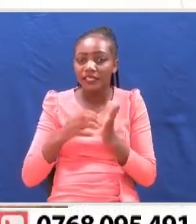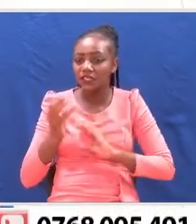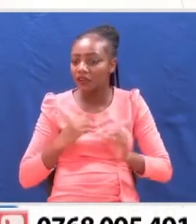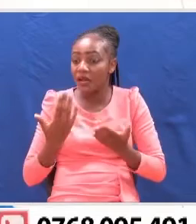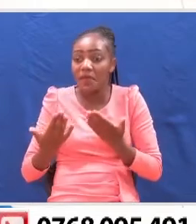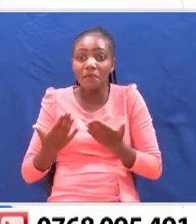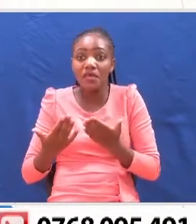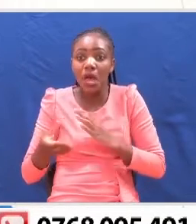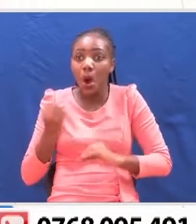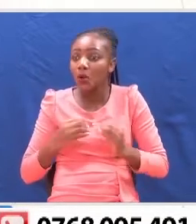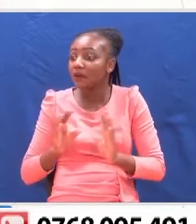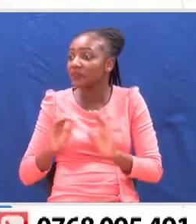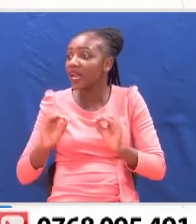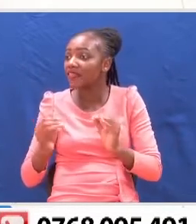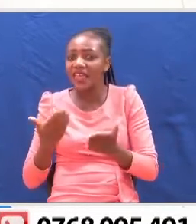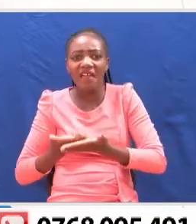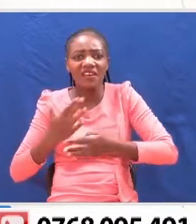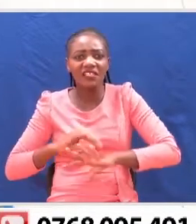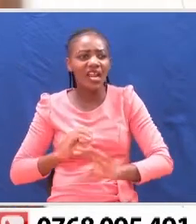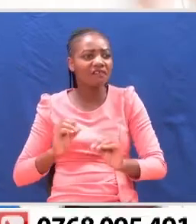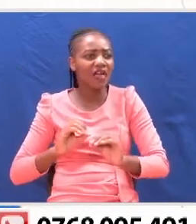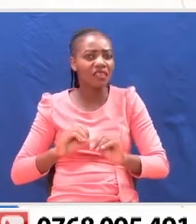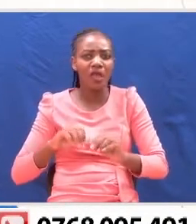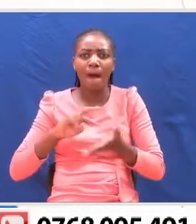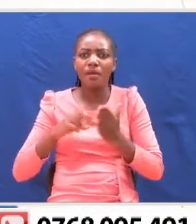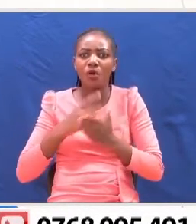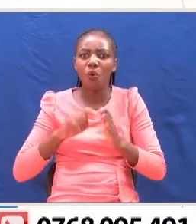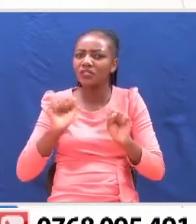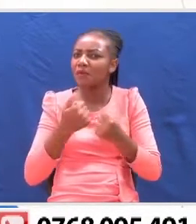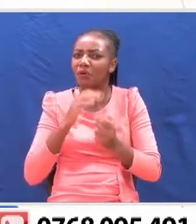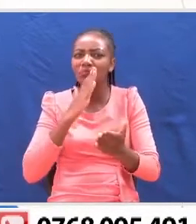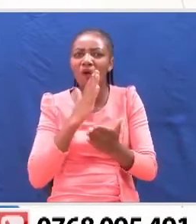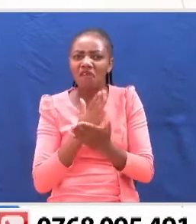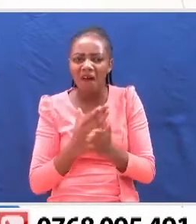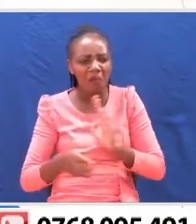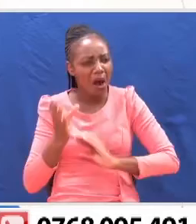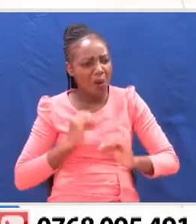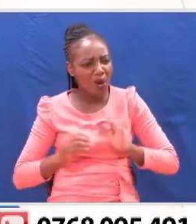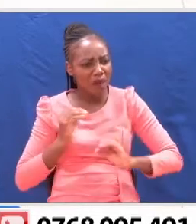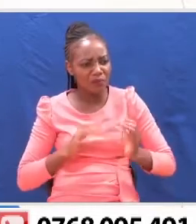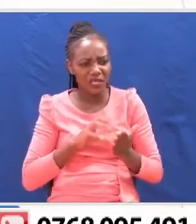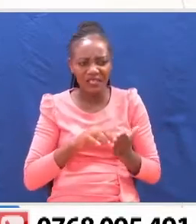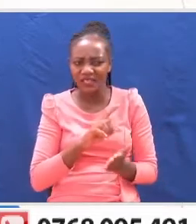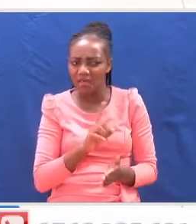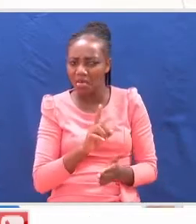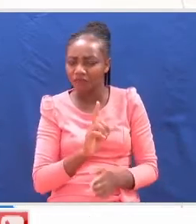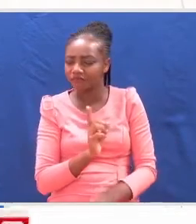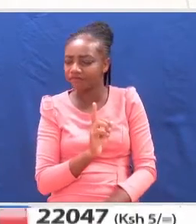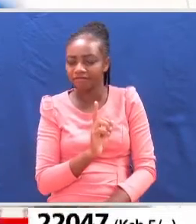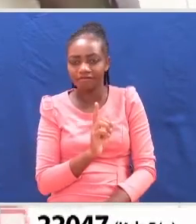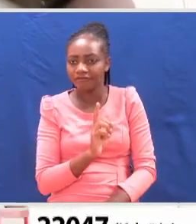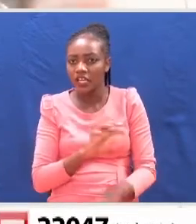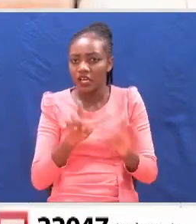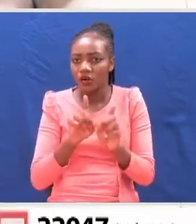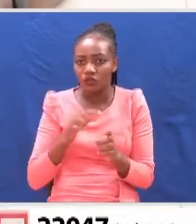hakuna ufisadi, hakuna ushahidi wa kutosha. Kwa hivyo huwezi kusema tu kuna ufisadi ama hii itakuwa hivi imekuwa hivi na kumbe pengine hakuna.